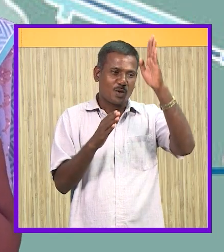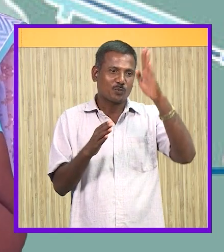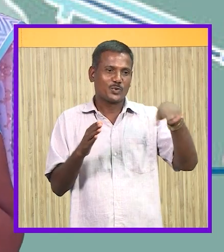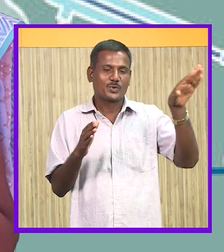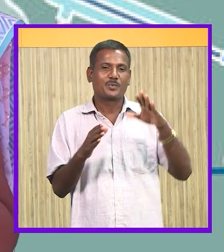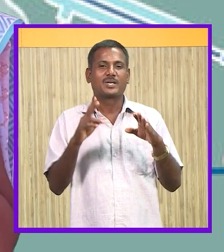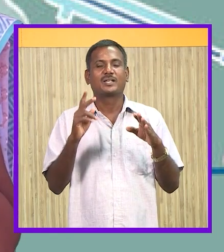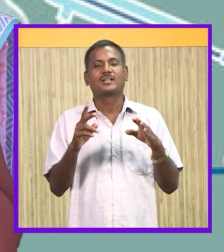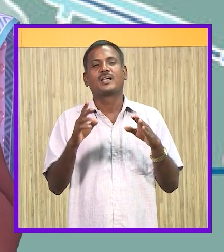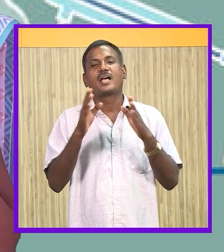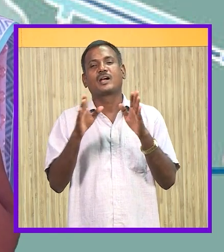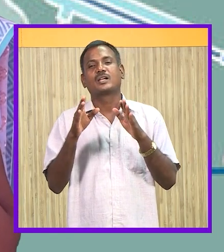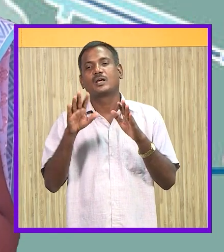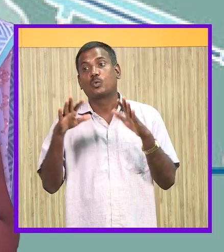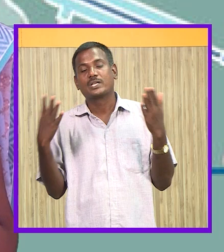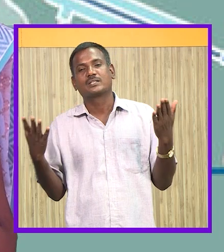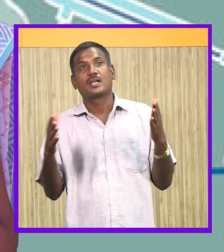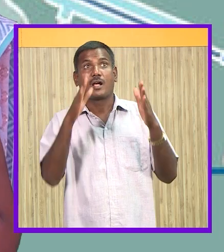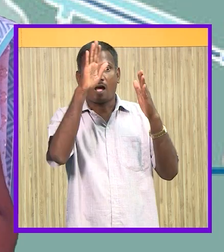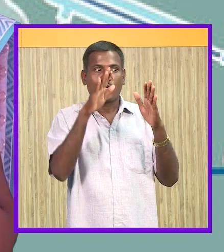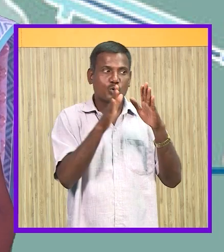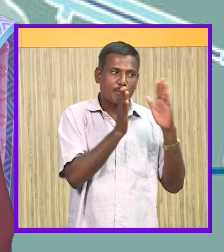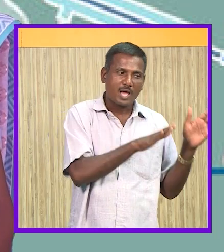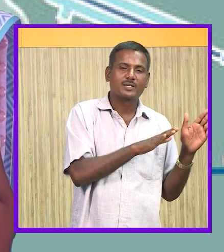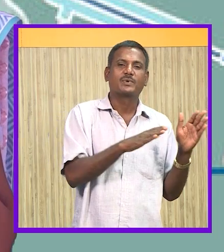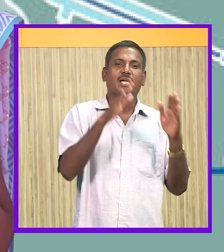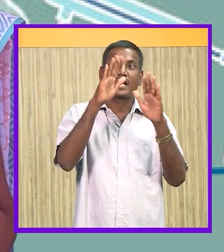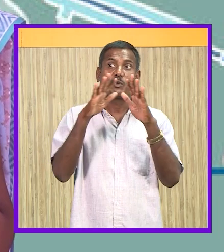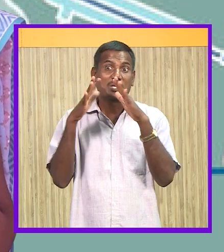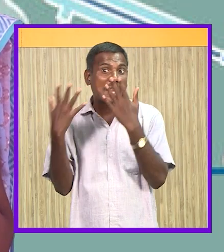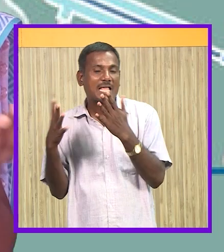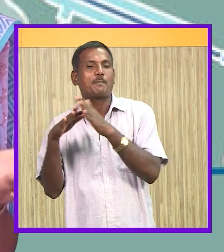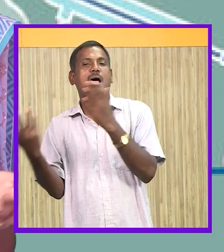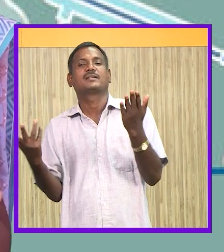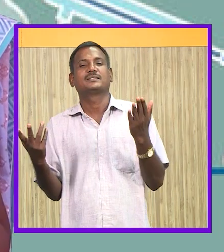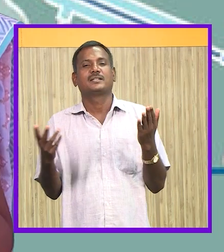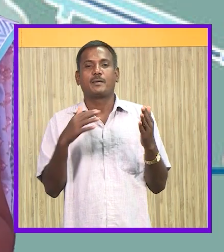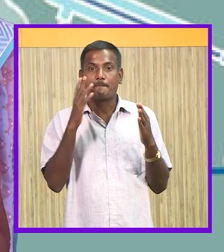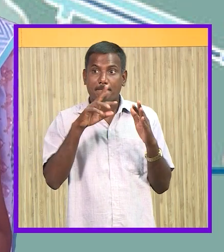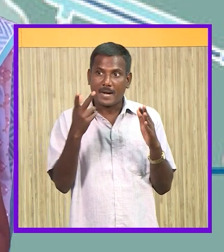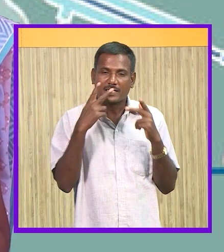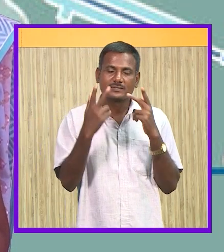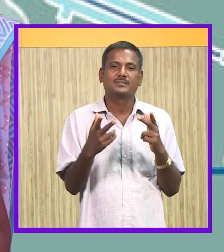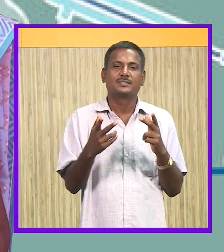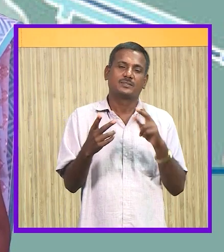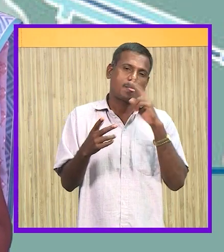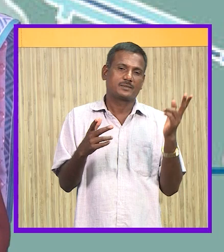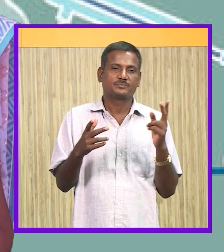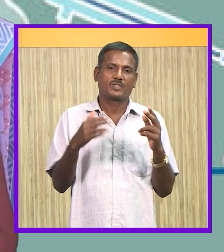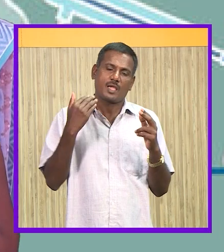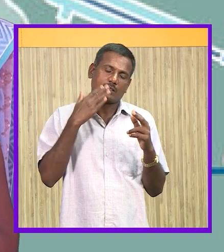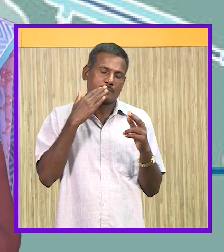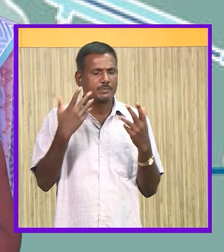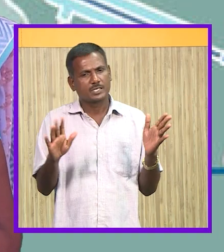மாற்றம், மற்றொன்று கால ஒழுங்கற்ற மாற்றம். அதாவது அந்த மாற்றங்கள் நம்ம பார்த்துட்டு இருக்கக்கூடிய வேதியியல் மாற்றங்களாக இருக்கட்டும்,